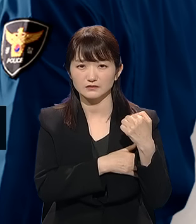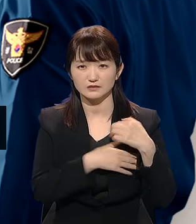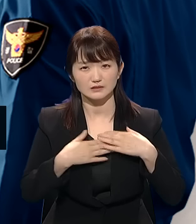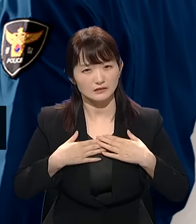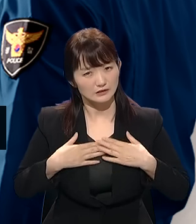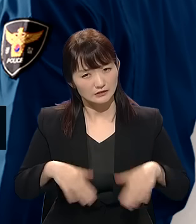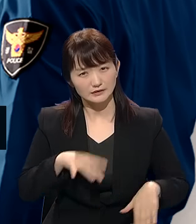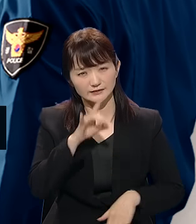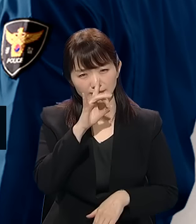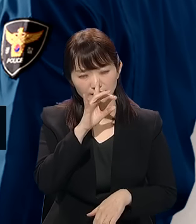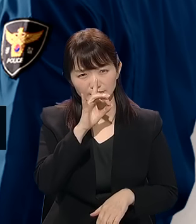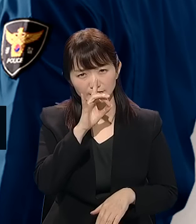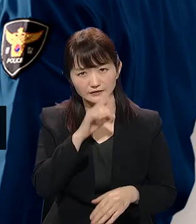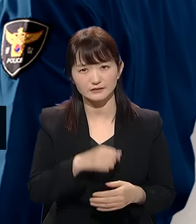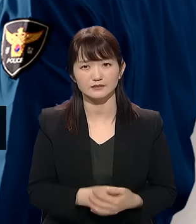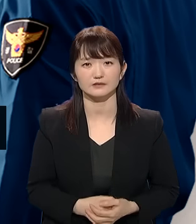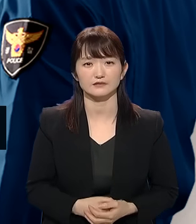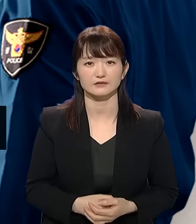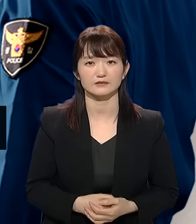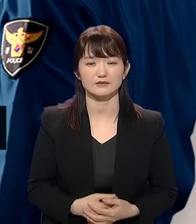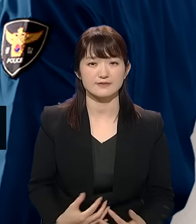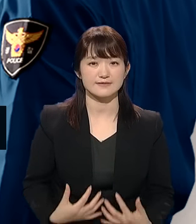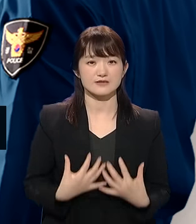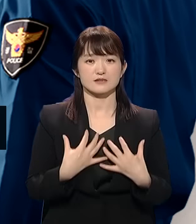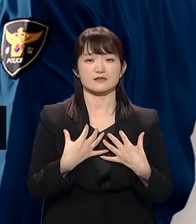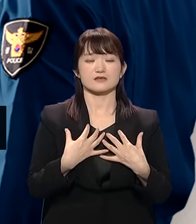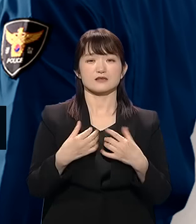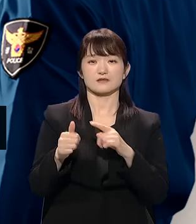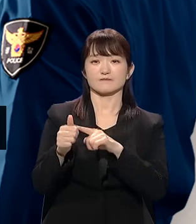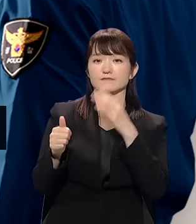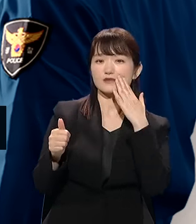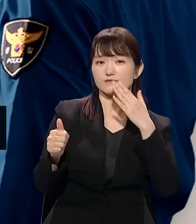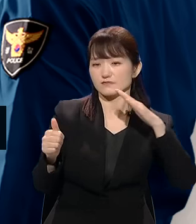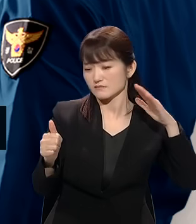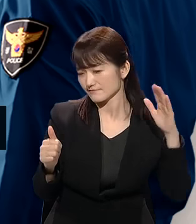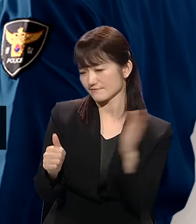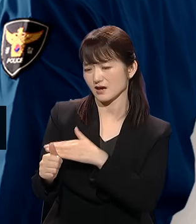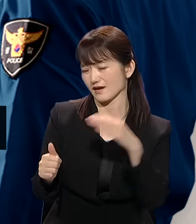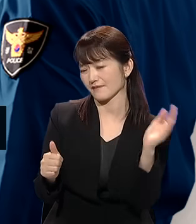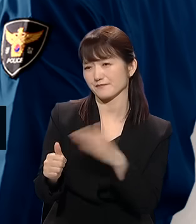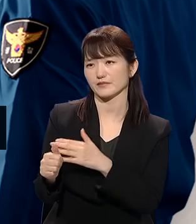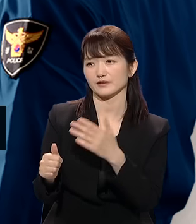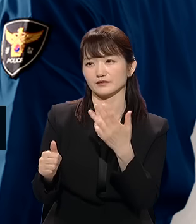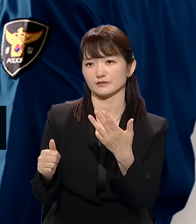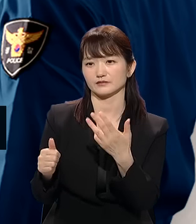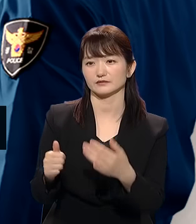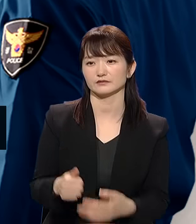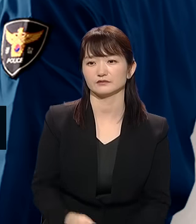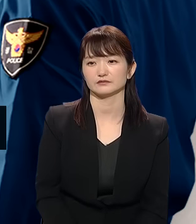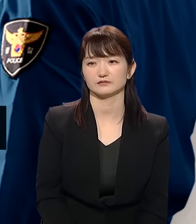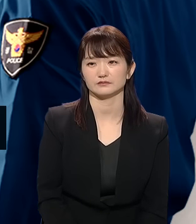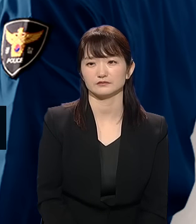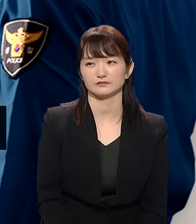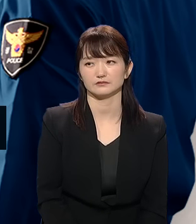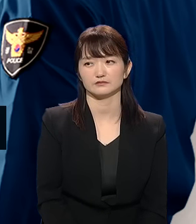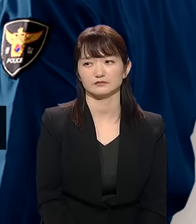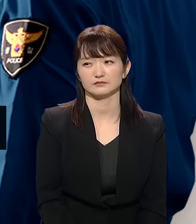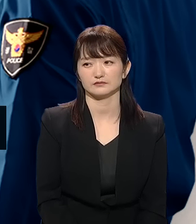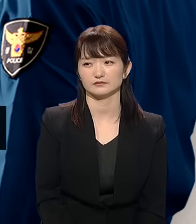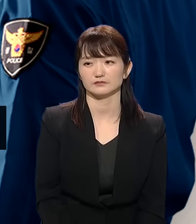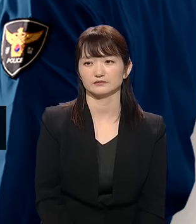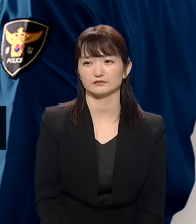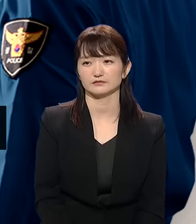된다는 생각에 순간적으로 감정이 폭발해서 결국 남성의 뺨을 여덟 차례 때렸다고 합니다 자